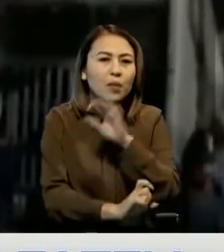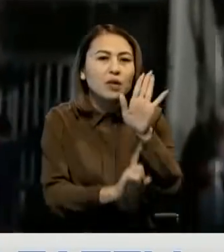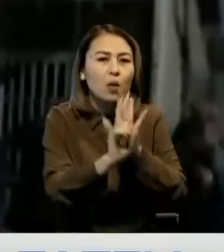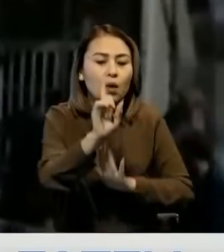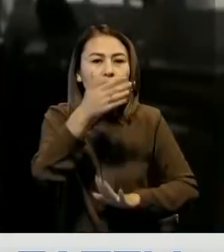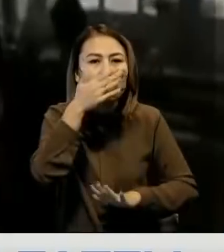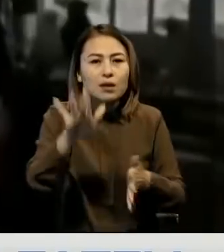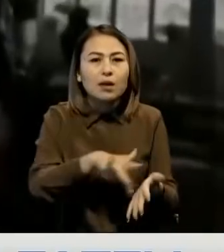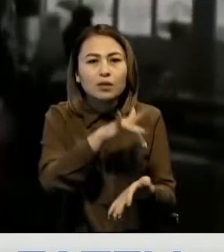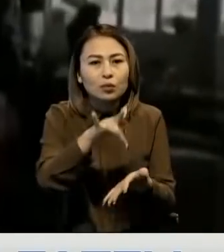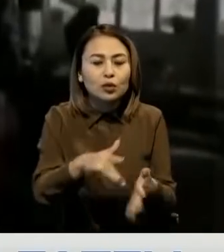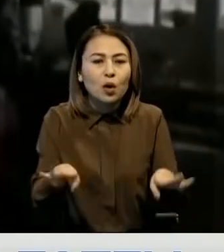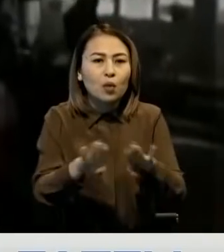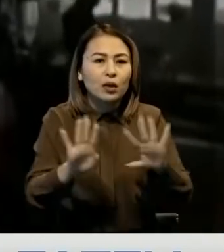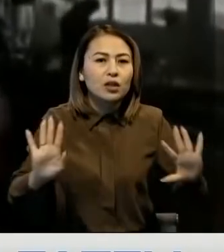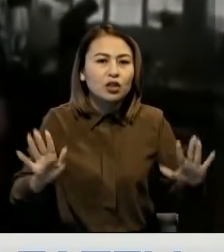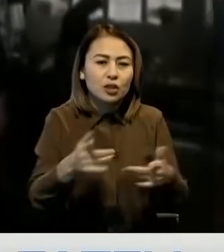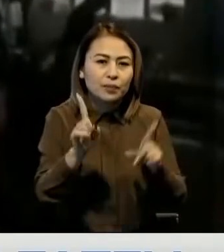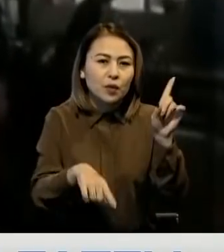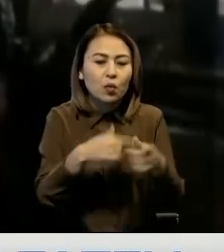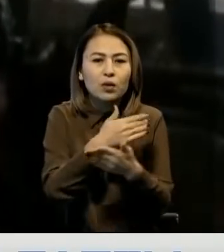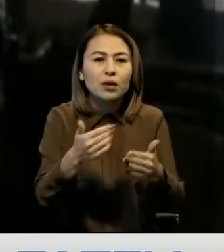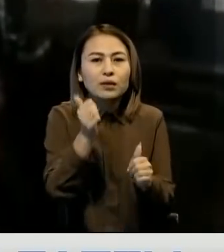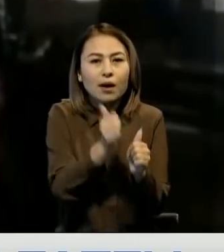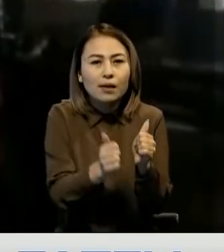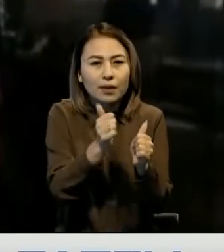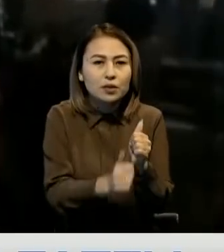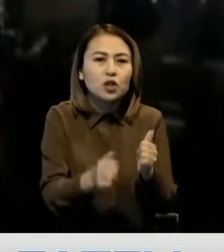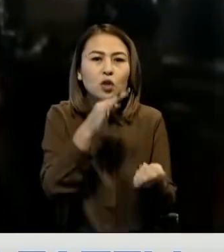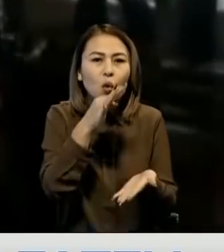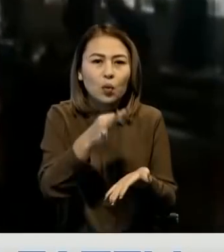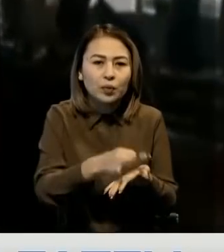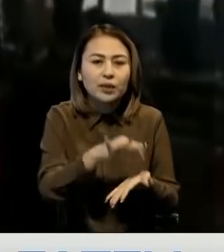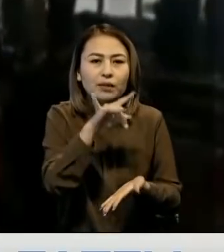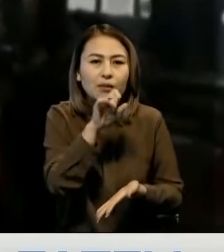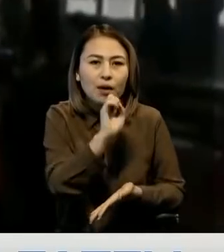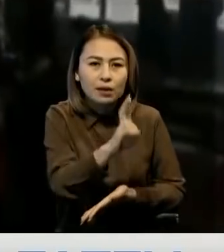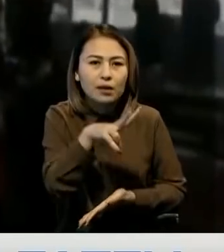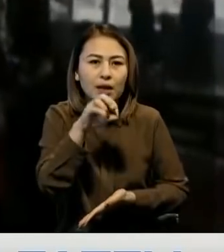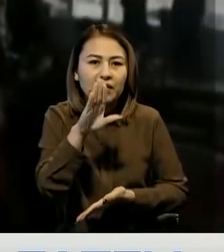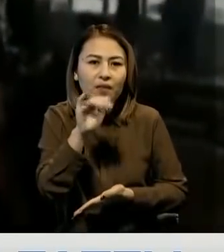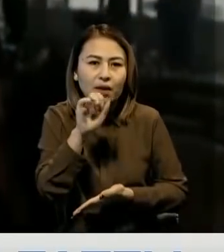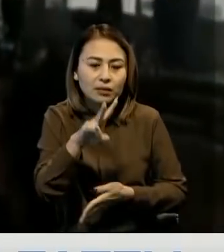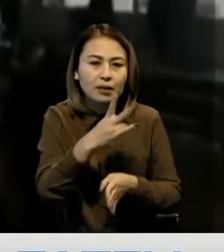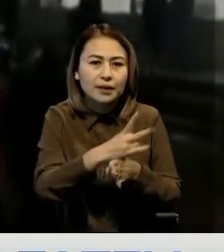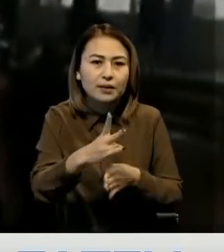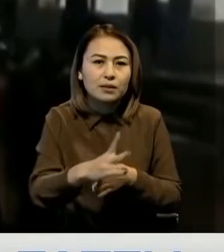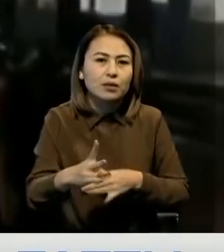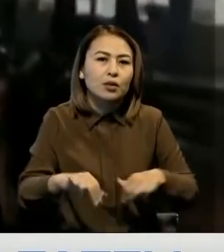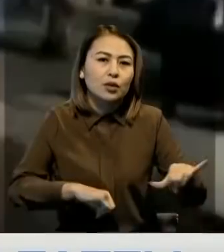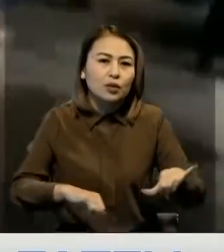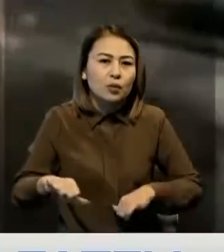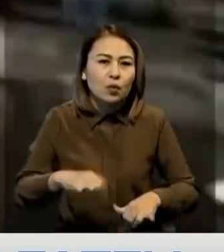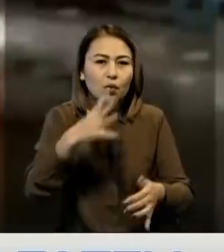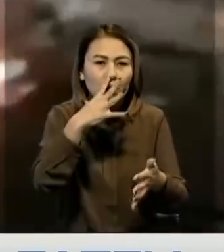соңынан бастап Ауған қалаларында мұндай оқиғалар жиілеп кетті. Олардың әрқайсысы үшін жауапкершілікті Ирак және Левант лаңкестік